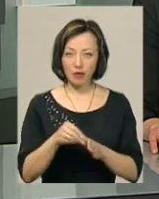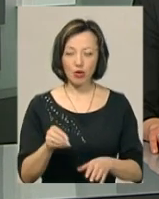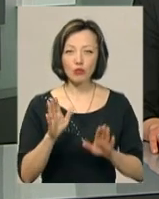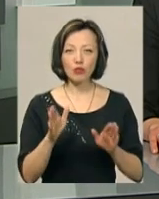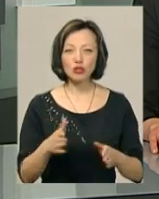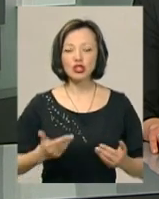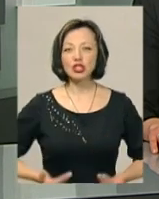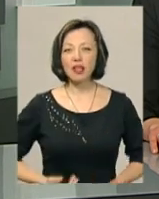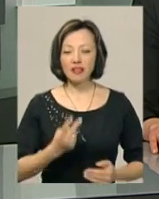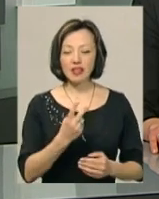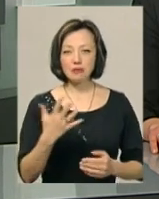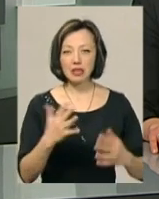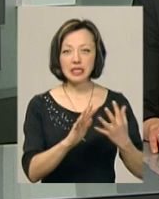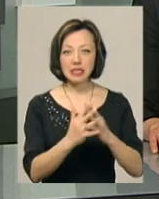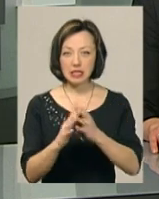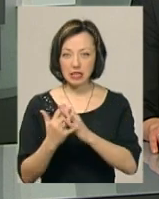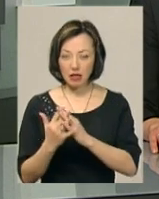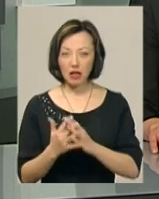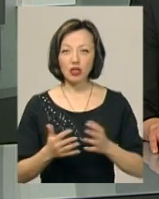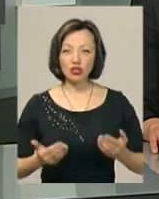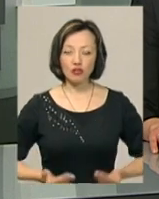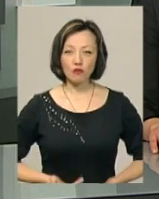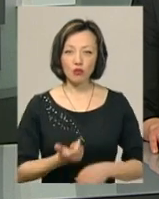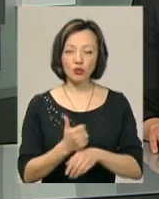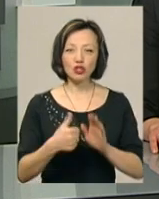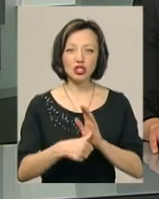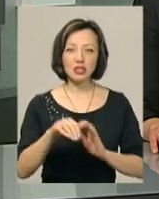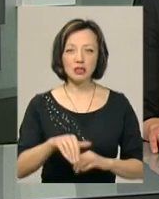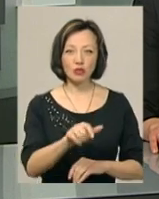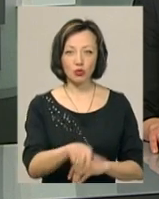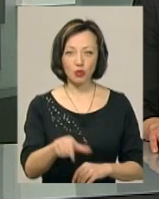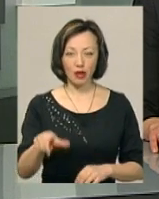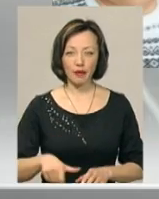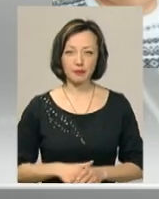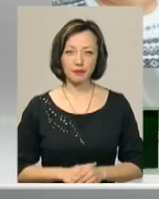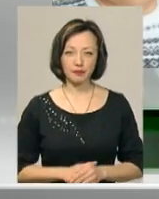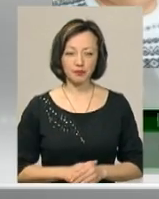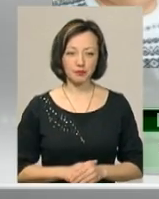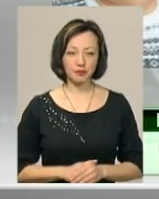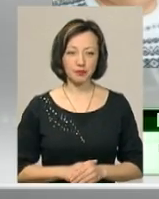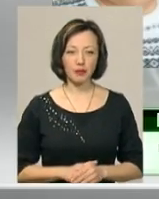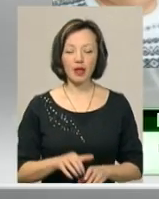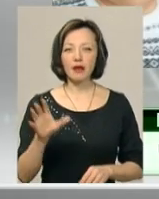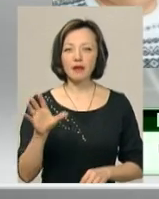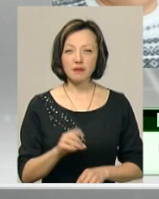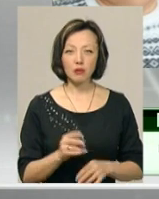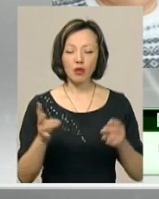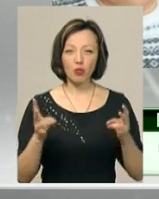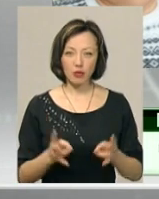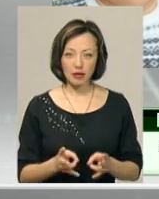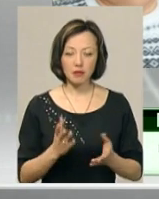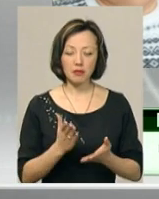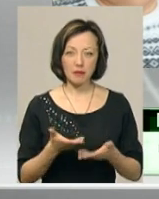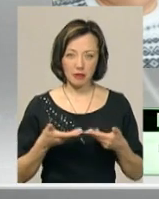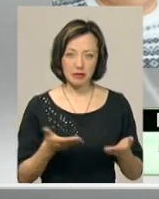голосуватимуть жителі 25 населених пунктів, у яких мешкають понад 6 тисяч людей. Всім необхідним дільниці забезпечені,